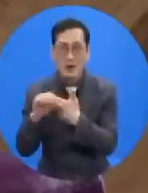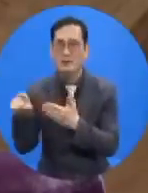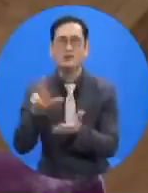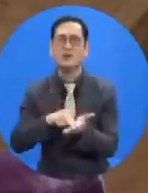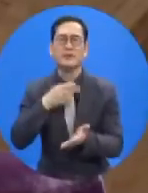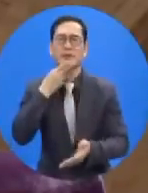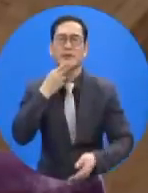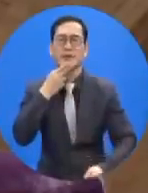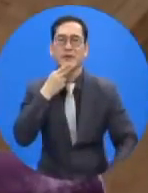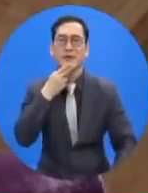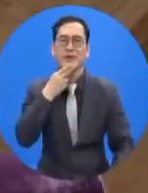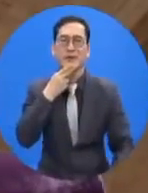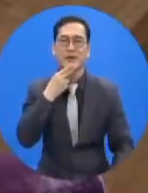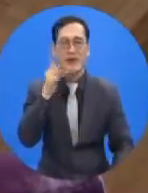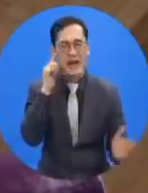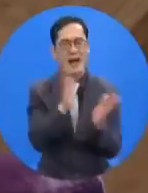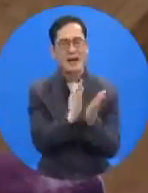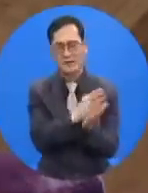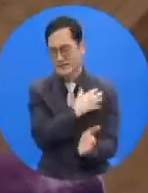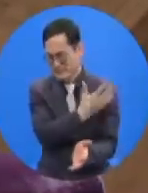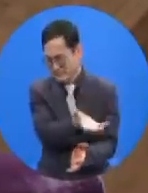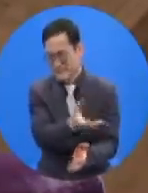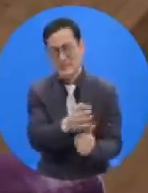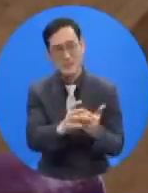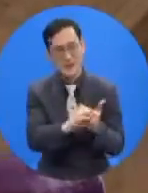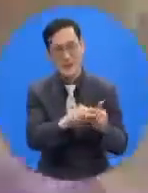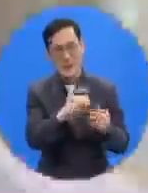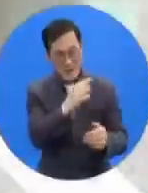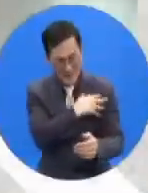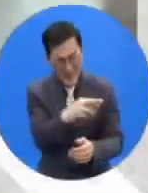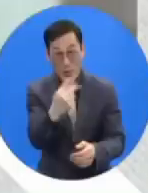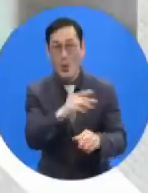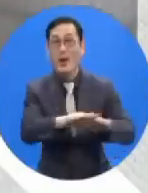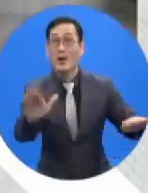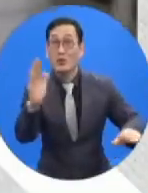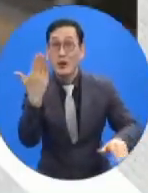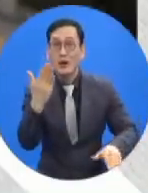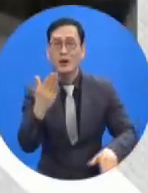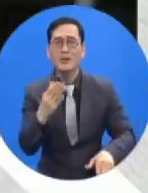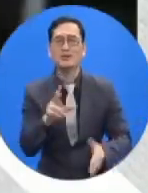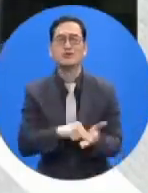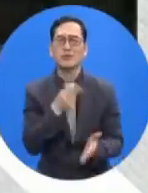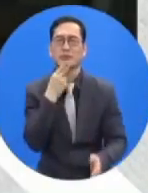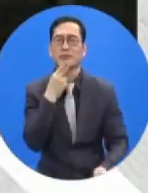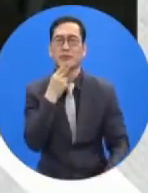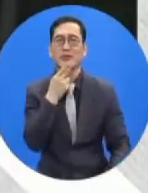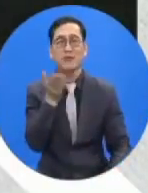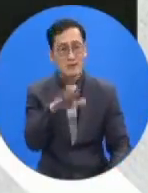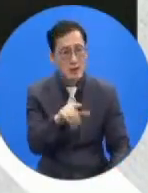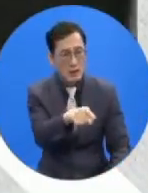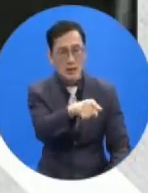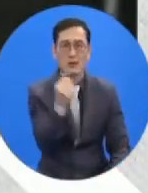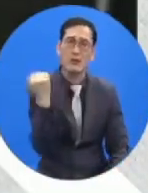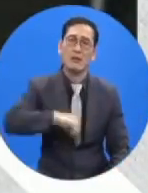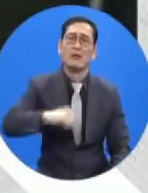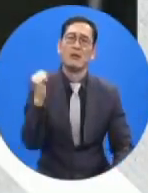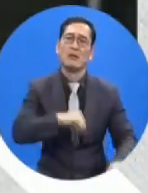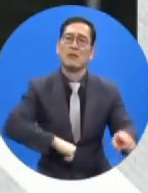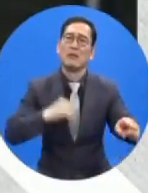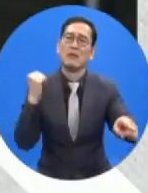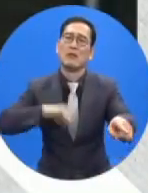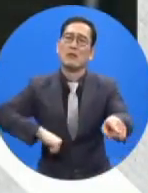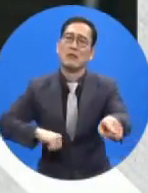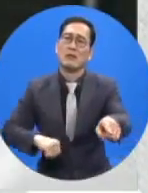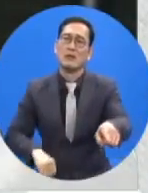그냥 자발적으로 맡겨놔가지고 그것이 다 해결된다 그러면 이런 얘기를 할 이유도 없겠죠. 그게 안 되기 때문에 얘기하는 거죠. 저는 지금 전자팔찌